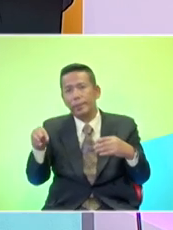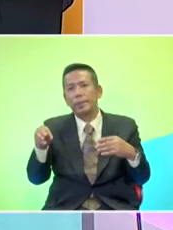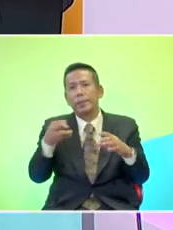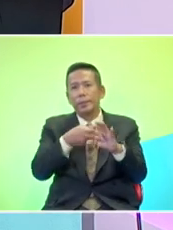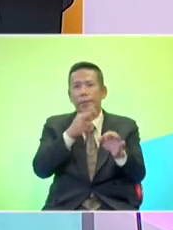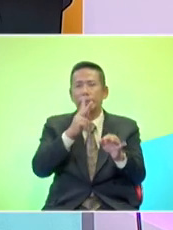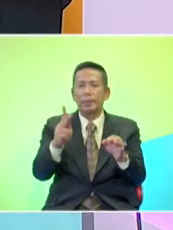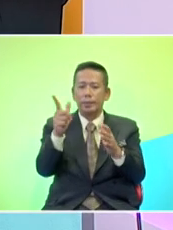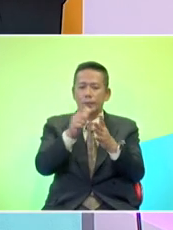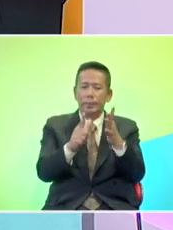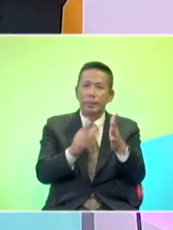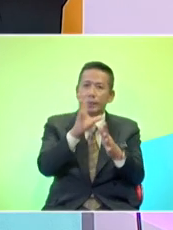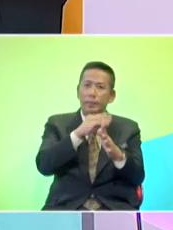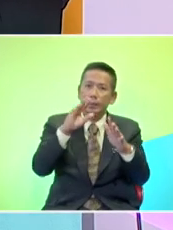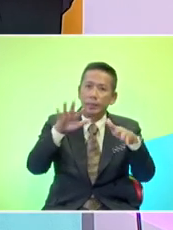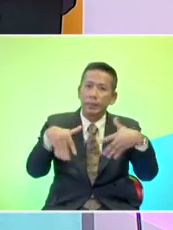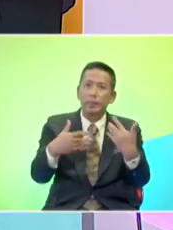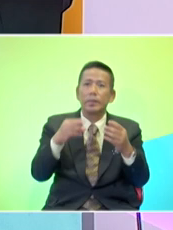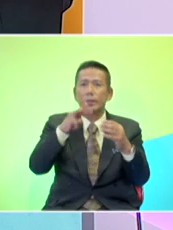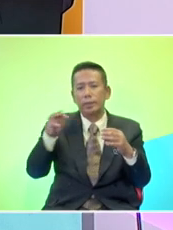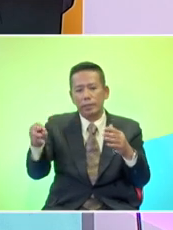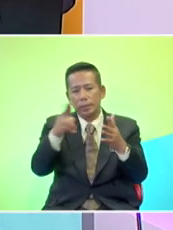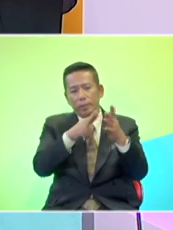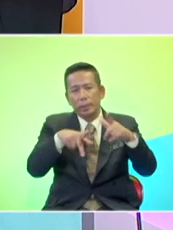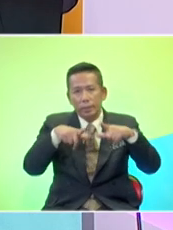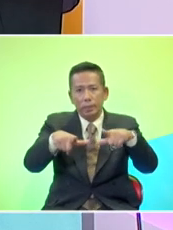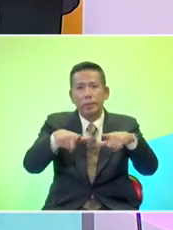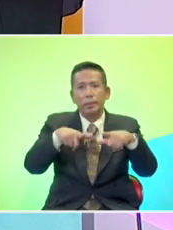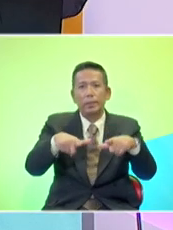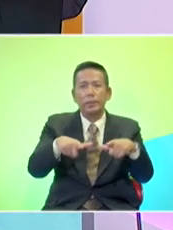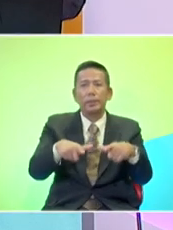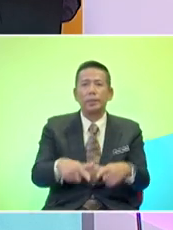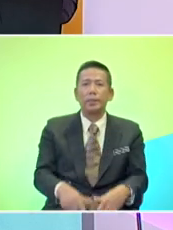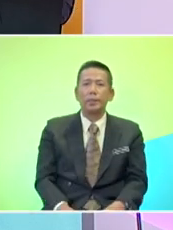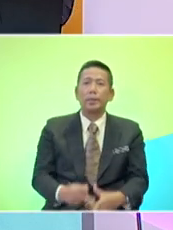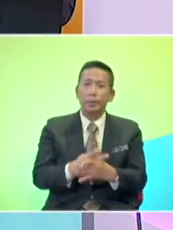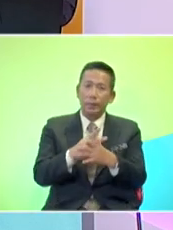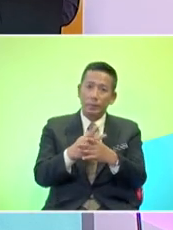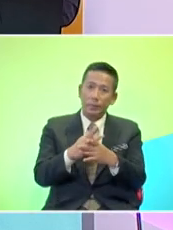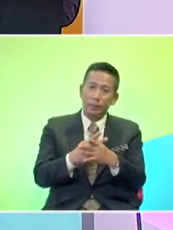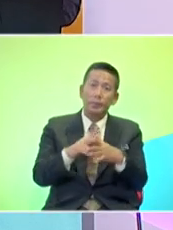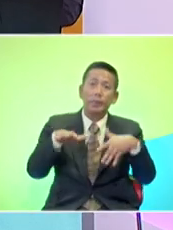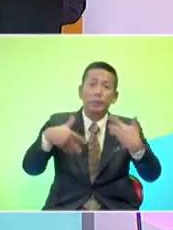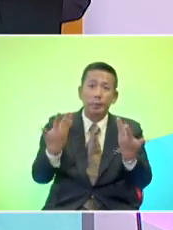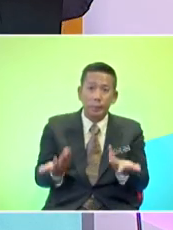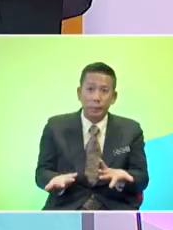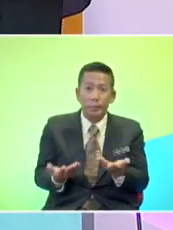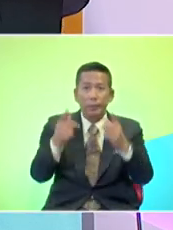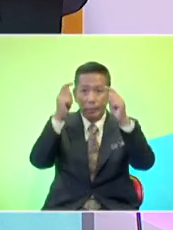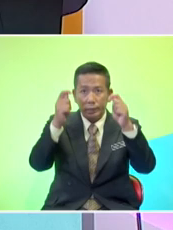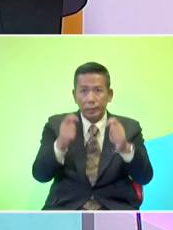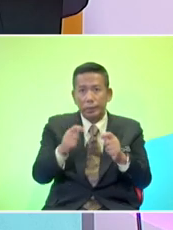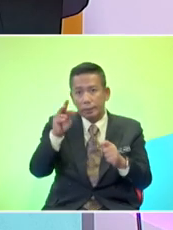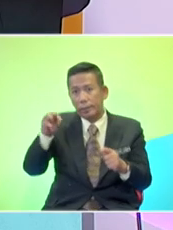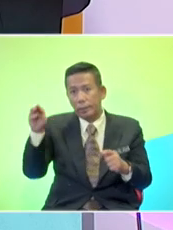Dan juga bagaimana murid mengukir di atas blog kayu Bagaimana teknik murid menghasilkan